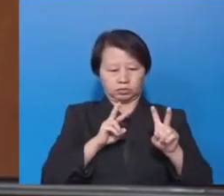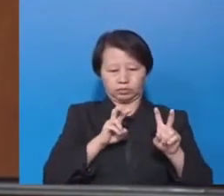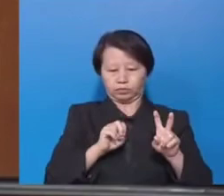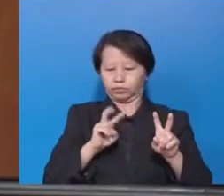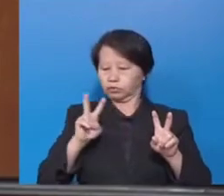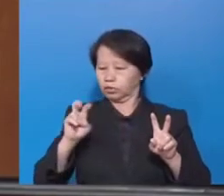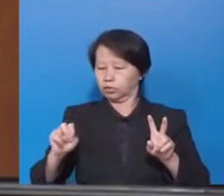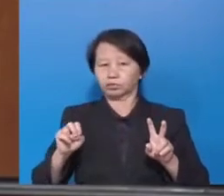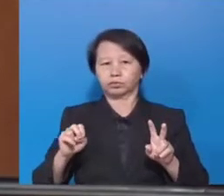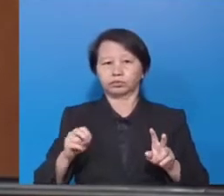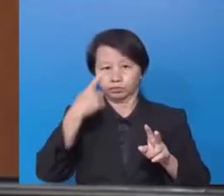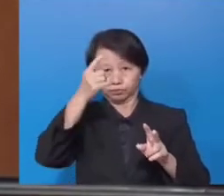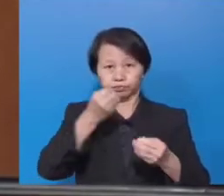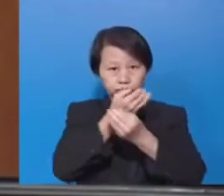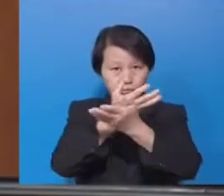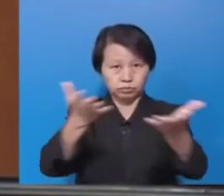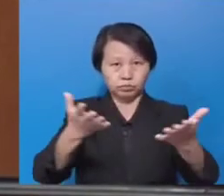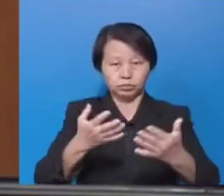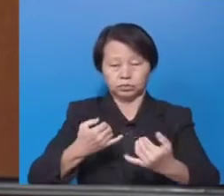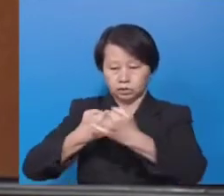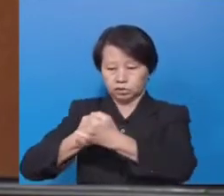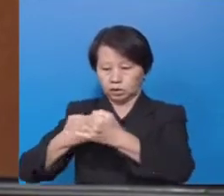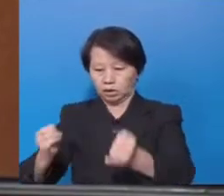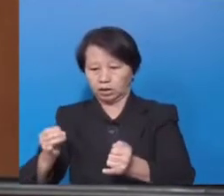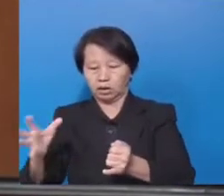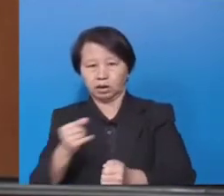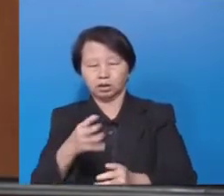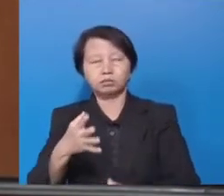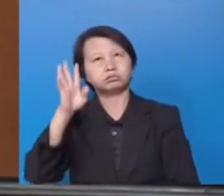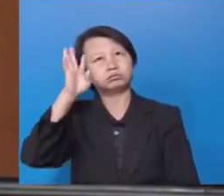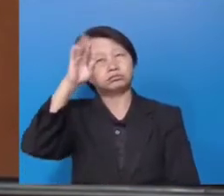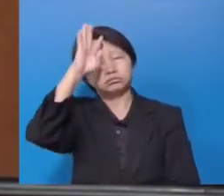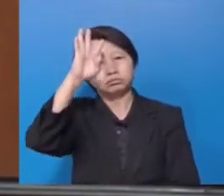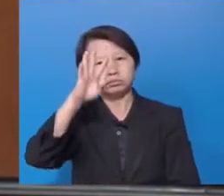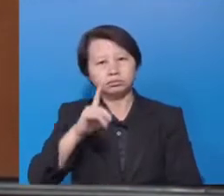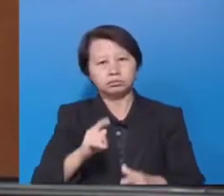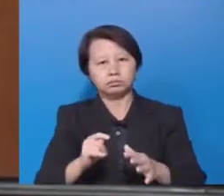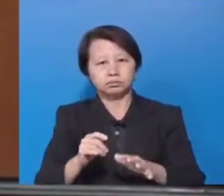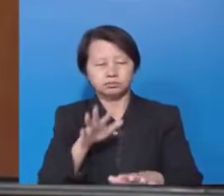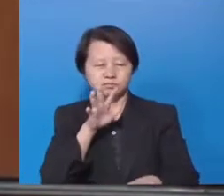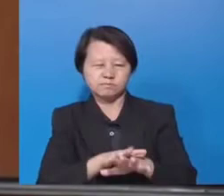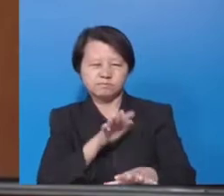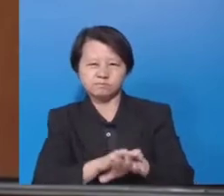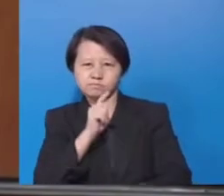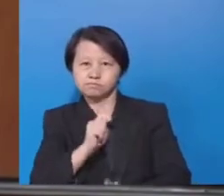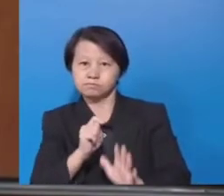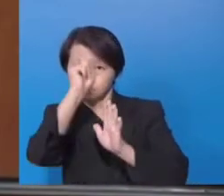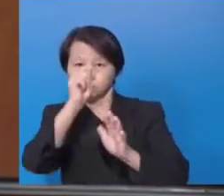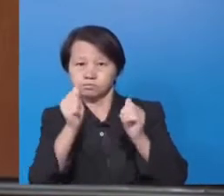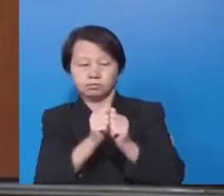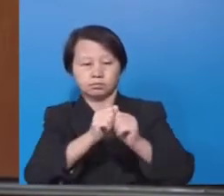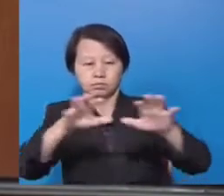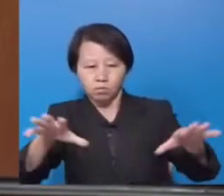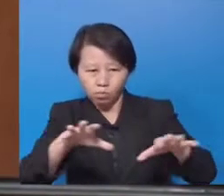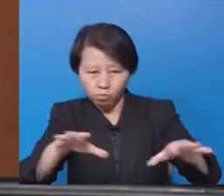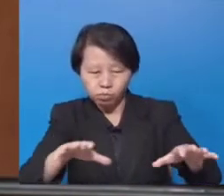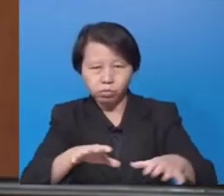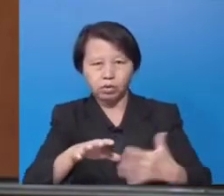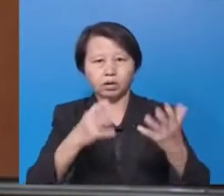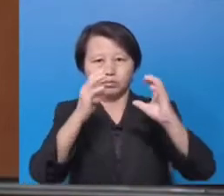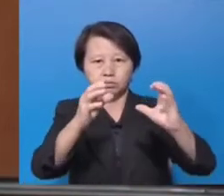2020 untuk Palembang semua sedang dewan jabatan ini telah mengabaikan initiate berlimpah tinggi dengan melaksanakan